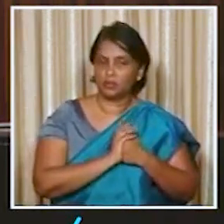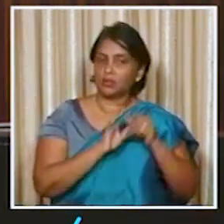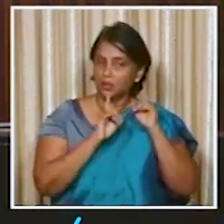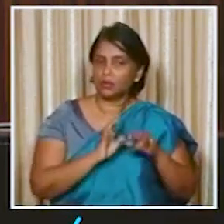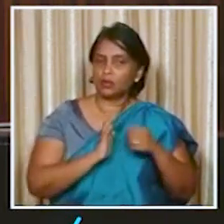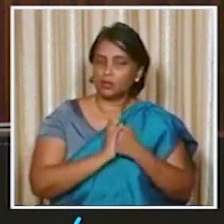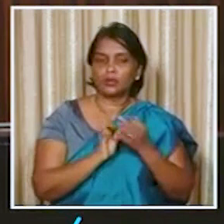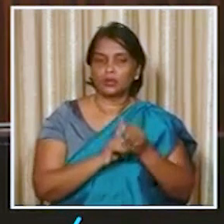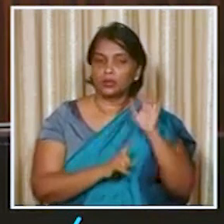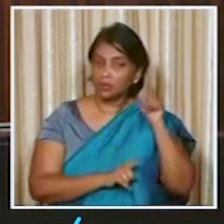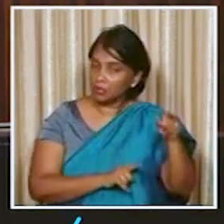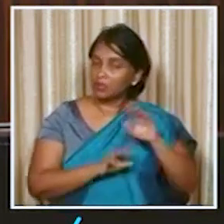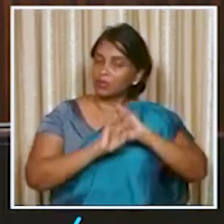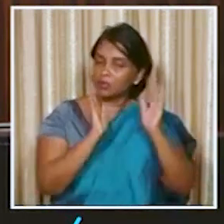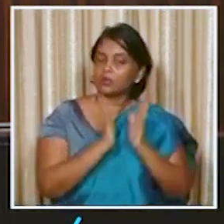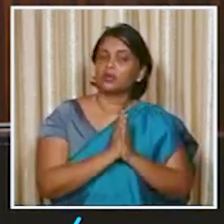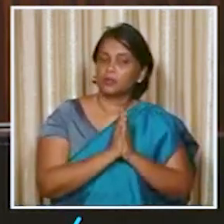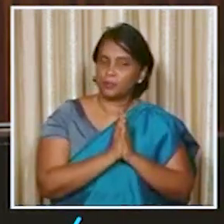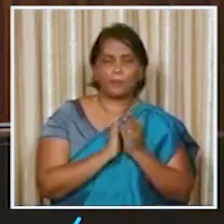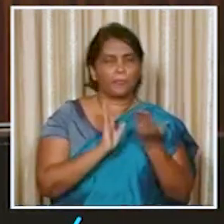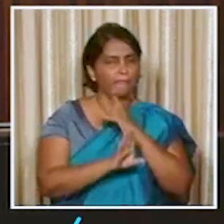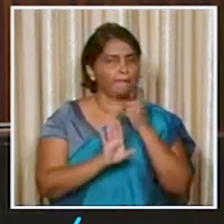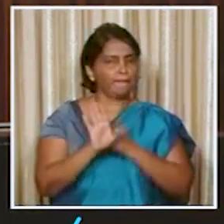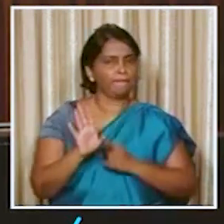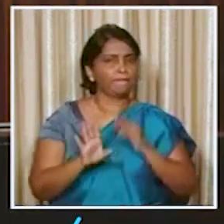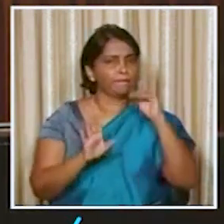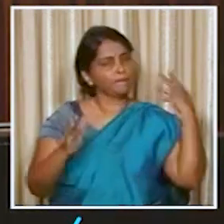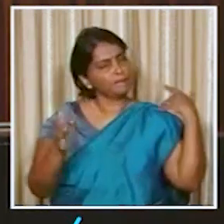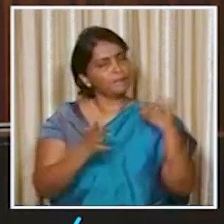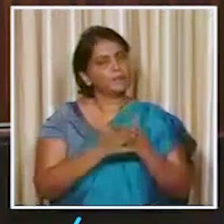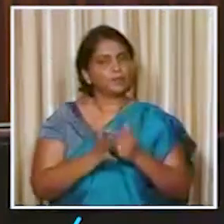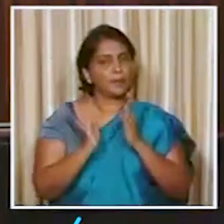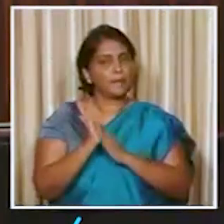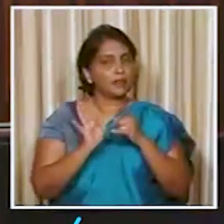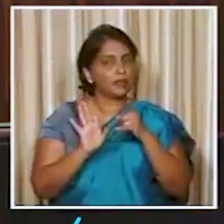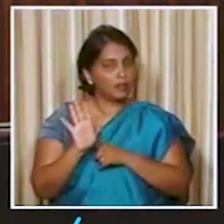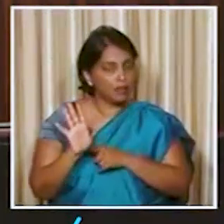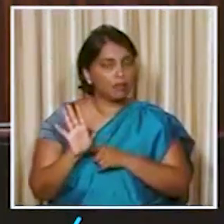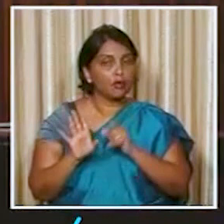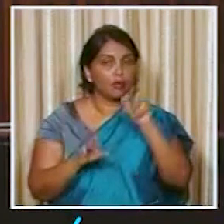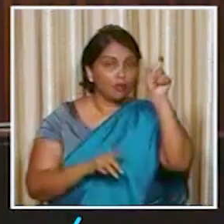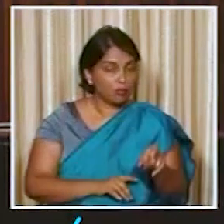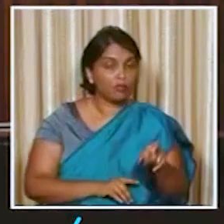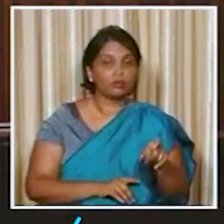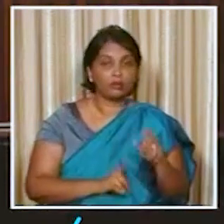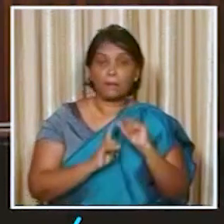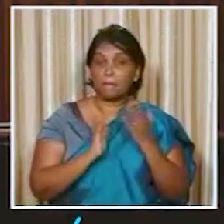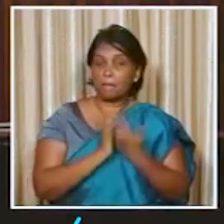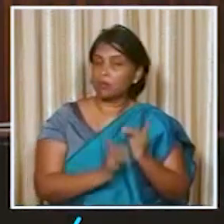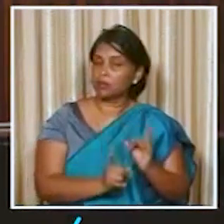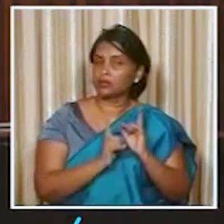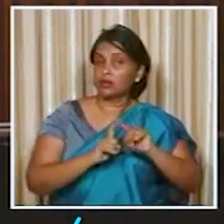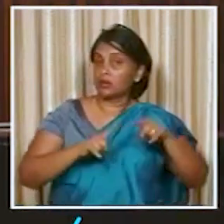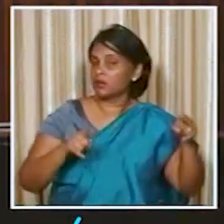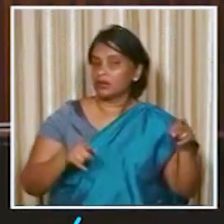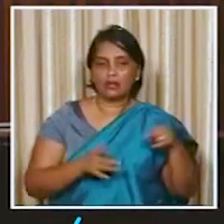අතිගරු ජනාධිපතිතුමන් ඇතුළු සියලු දෙනාම පසුගිය වසර 40ක් පුරා මහින්ද යාපාබේවර්ධන නම් පුද්ගලයා මත මිස